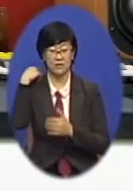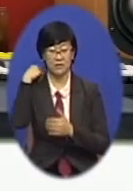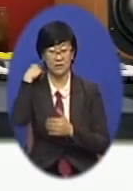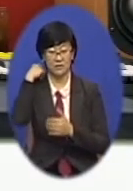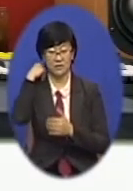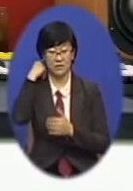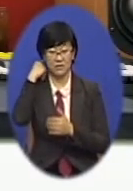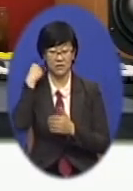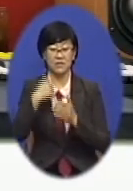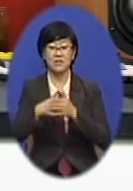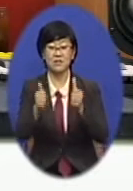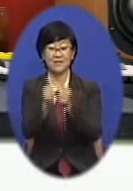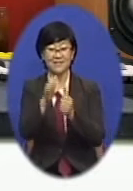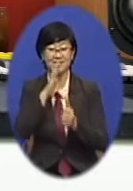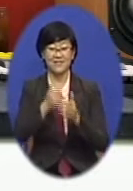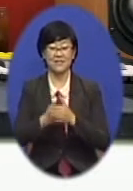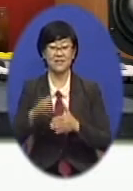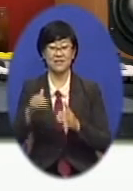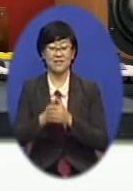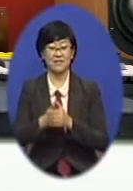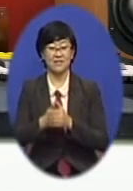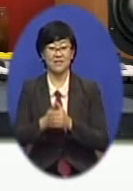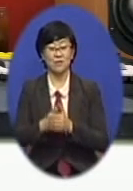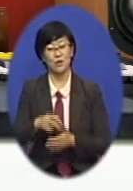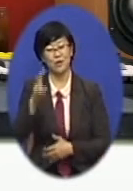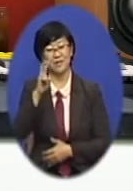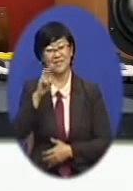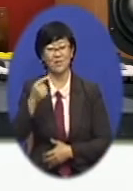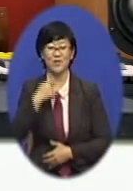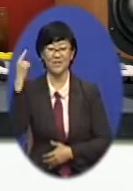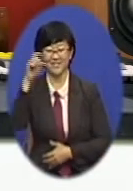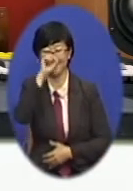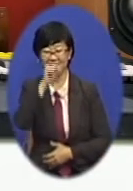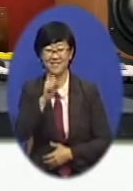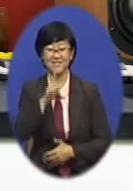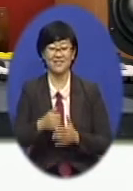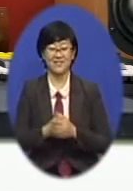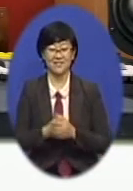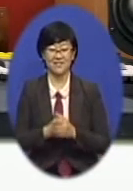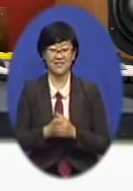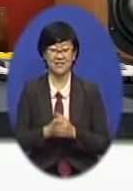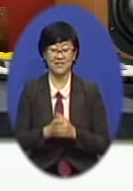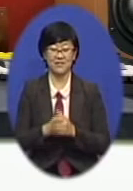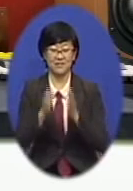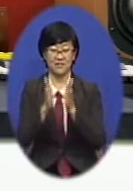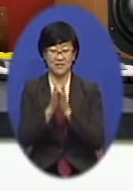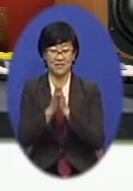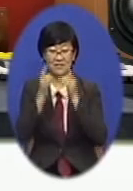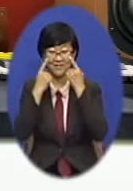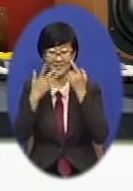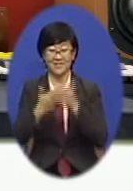목소리가요. 요 남자지만 아주 은쟁반에 옷구슬 굴러가는 소리가 나요. 드르르르 이렇게. 아, 박자도 아주